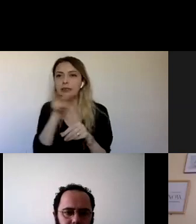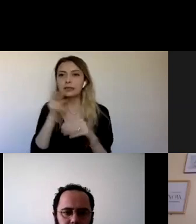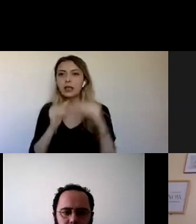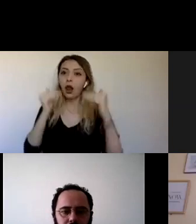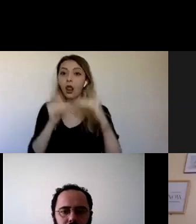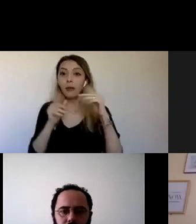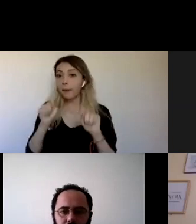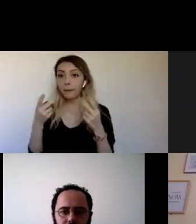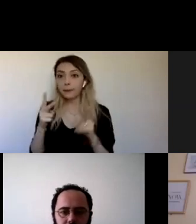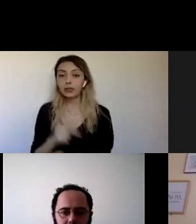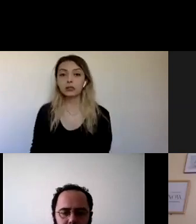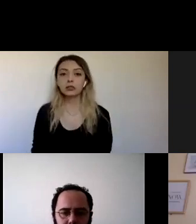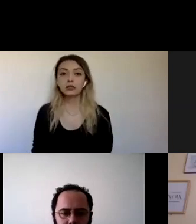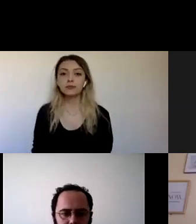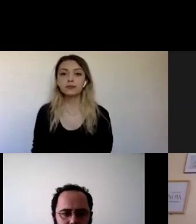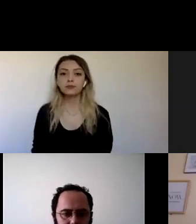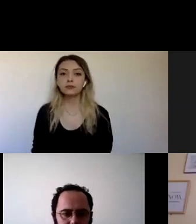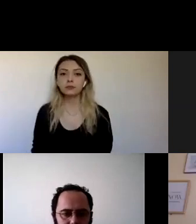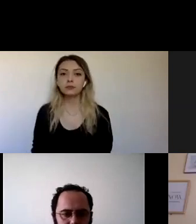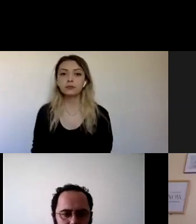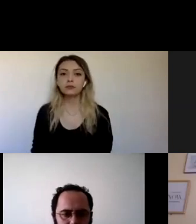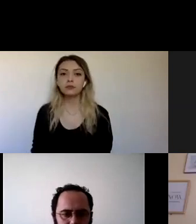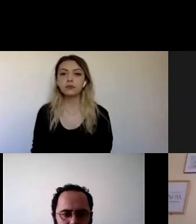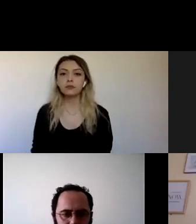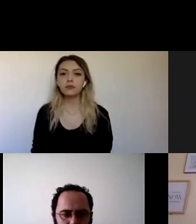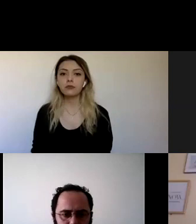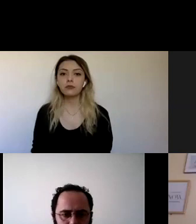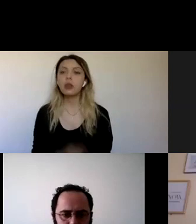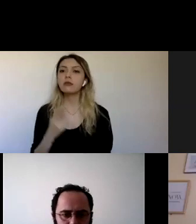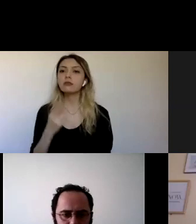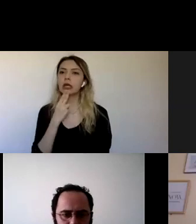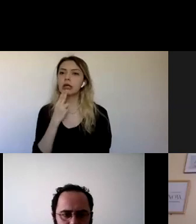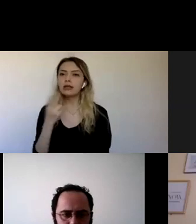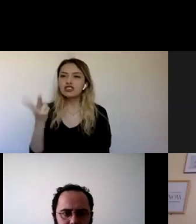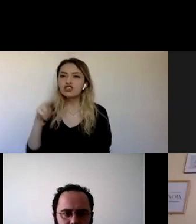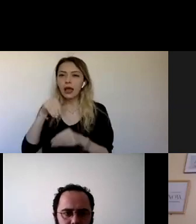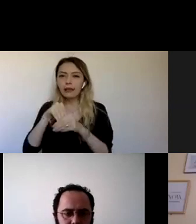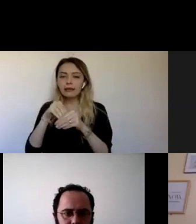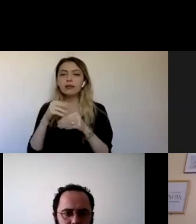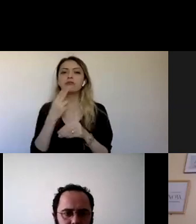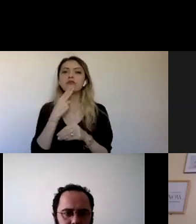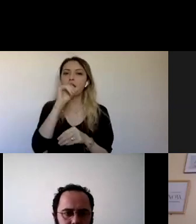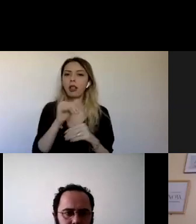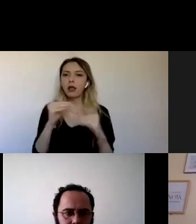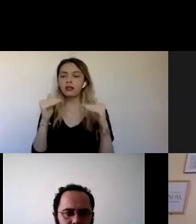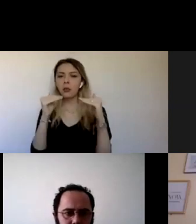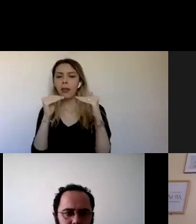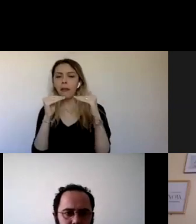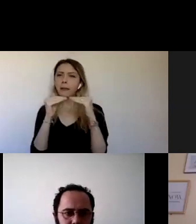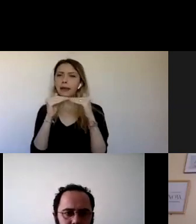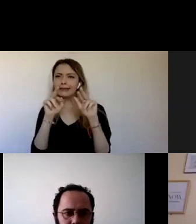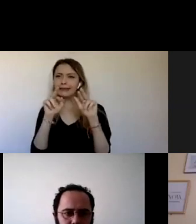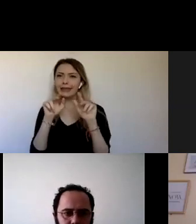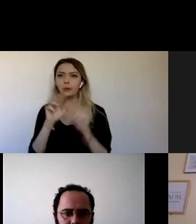Baktığınızda kadın cinayetlerine dair de arama bir şekilde paralellik gösteriyor. Şunu kaldıralım. Şimdi sadece